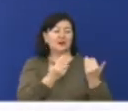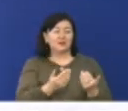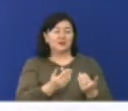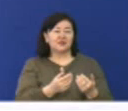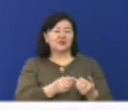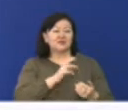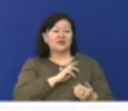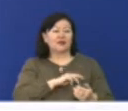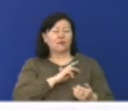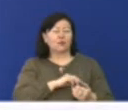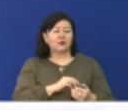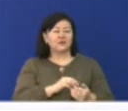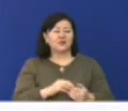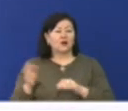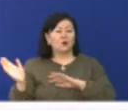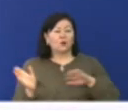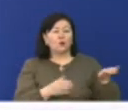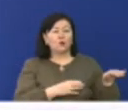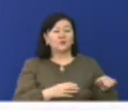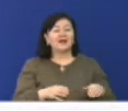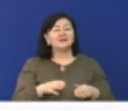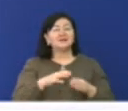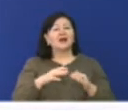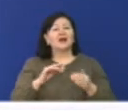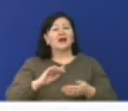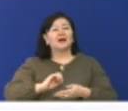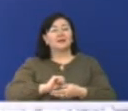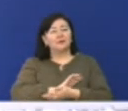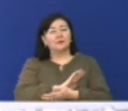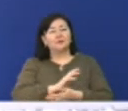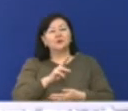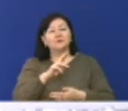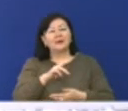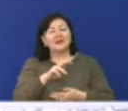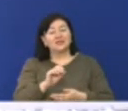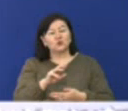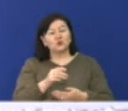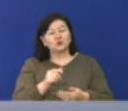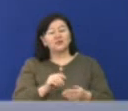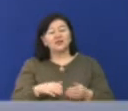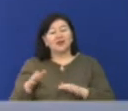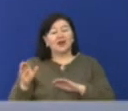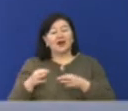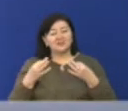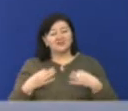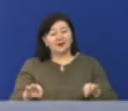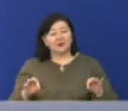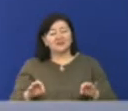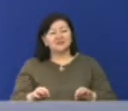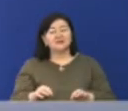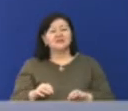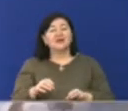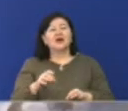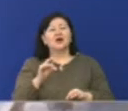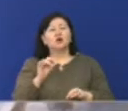гражданской защиты стоит задача убрать эту плиту и освободить русло Арыка. Профилактические противопаводковые мероприятия в